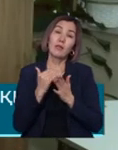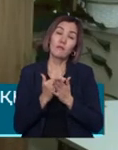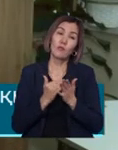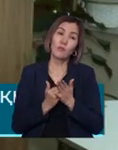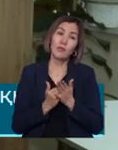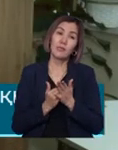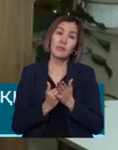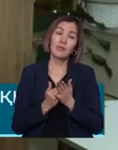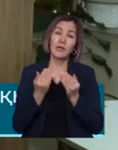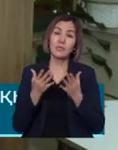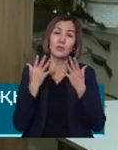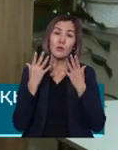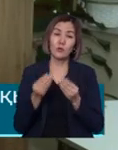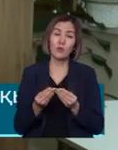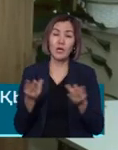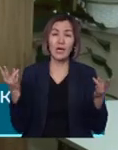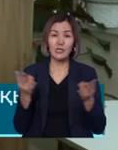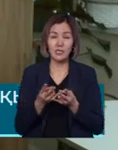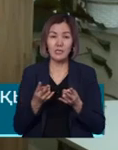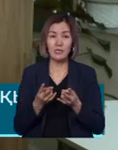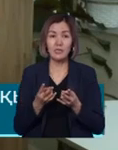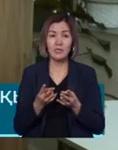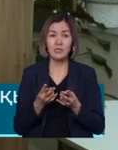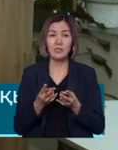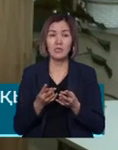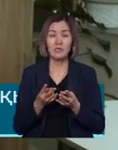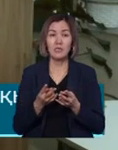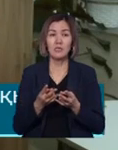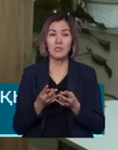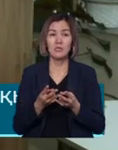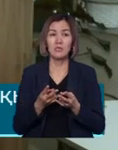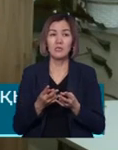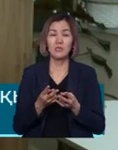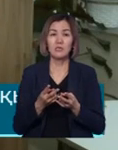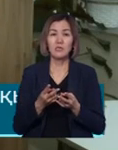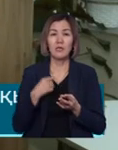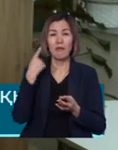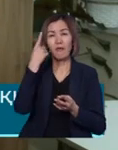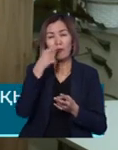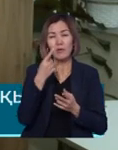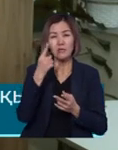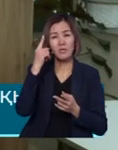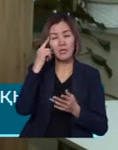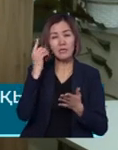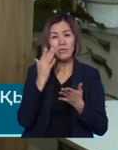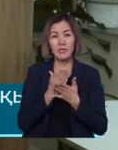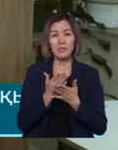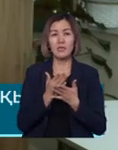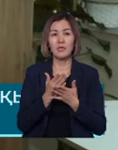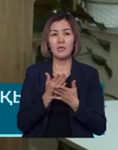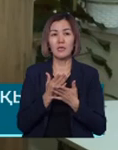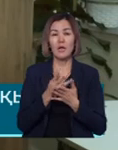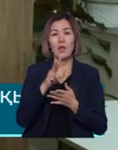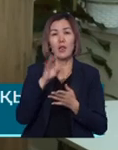білімдері. Бұл қазіргі қажетті soft skill-дер дейді ғой, мынау эмоционалды интеллектке, мынау сыни тұрғыда